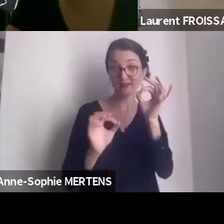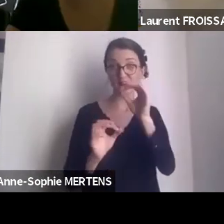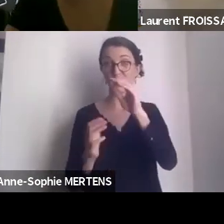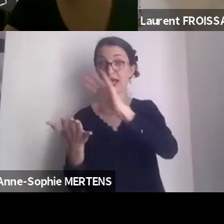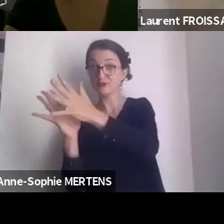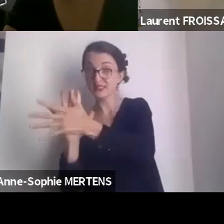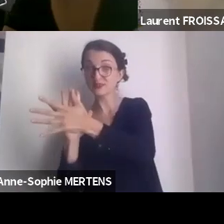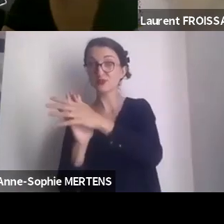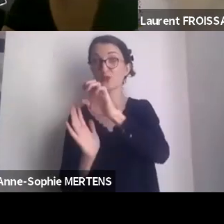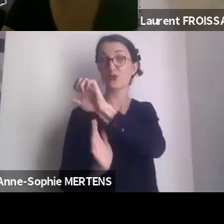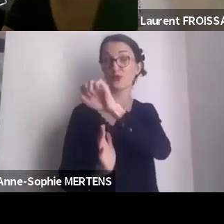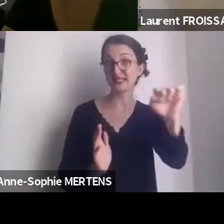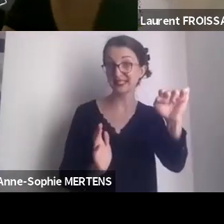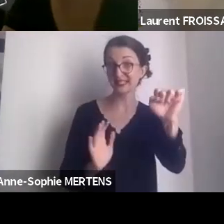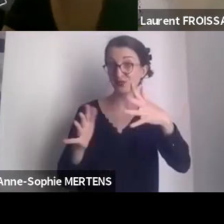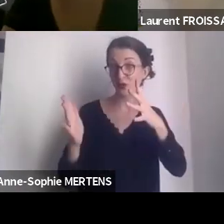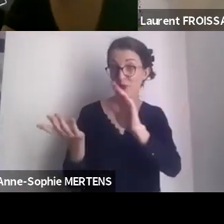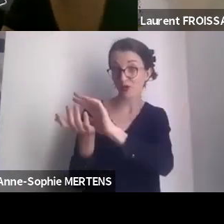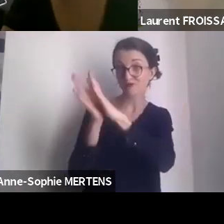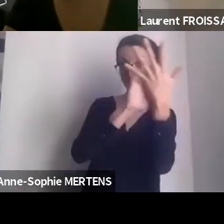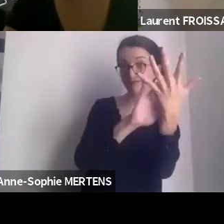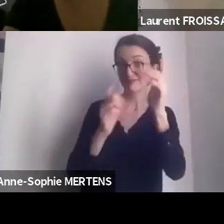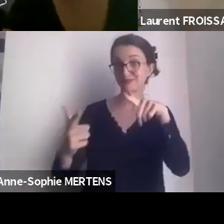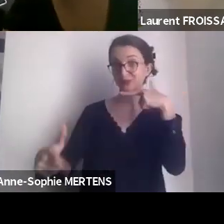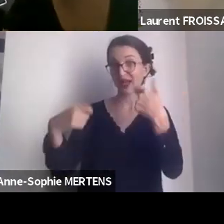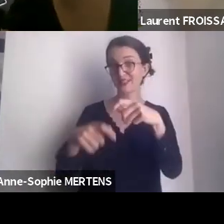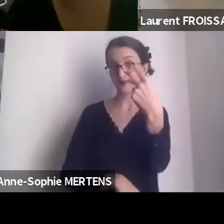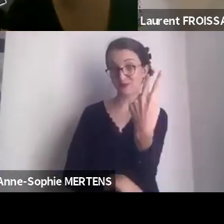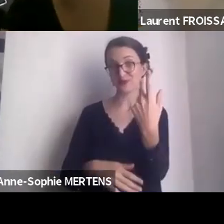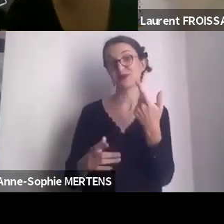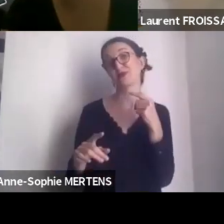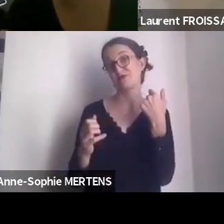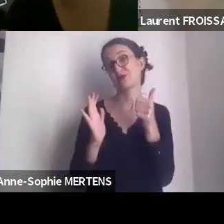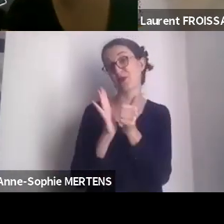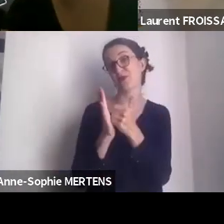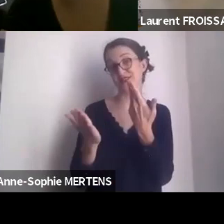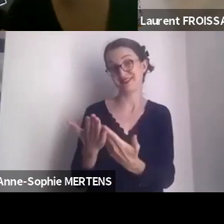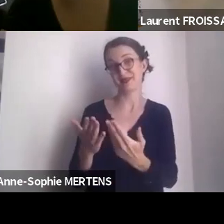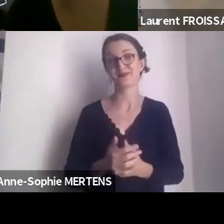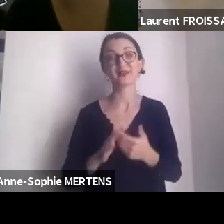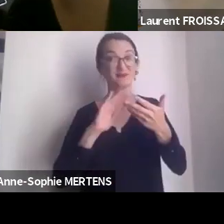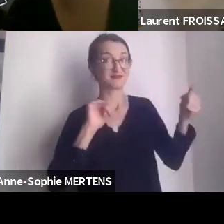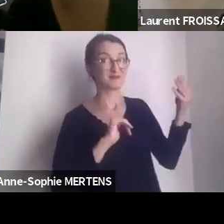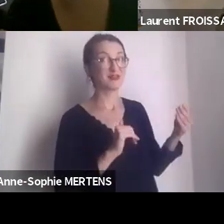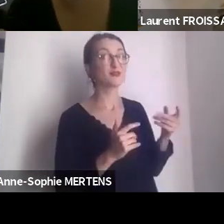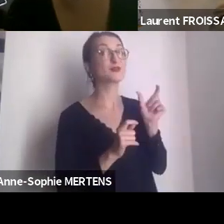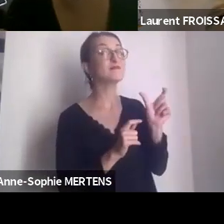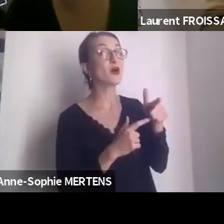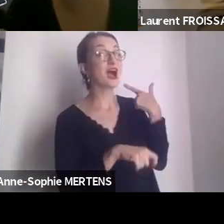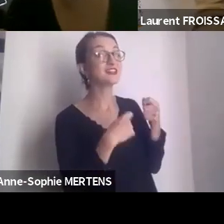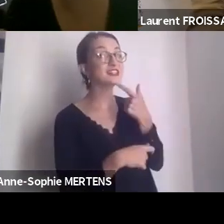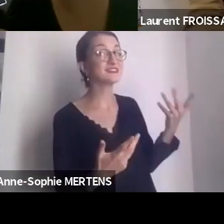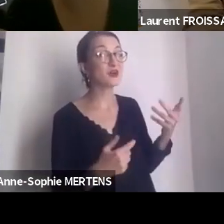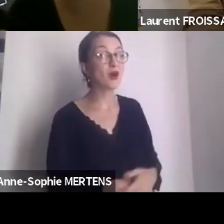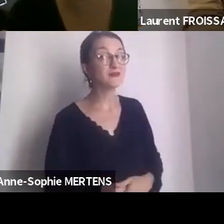agile. Voilà. Et je passe la main à Mathieu pour qu'il puisse nous expliquer. Mais alors, qu'est-ce que c'est que l'agile ? Je n'en sais rien.